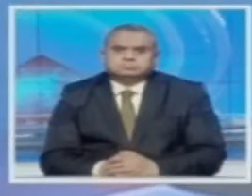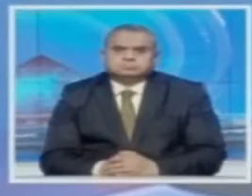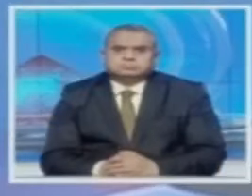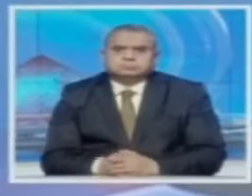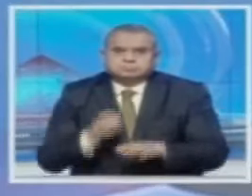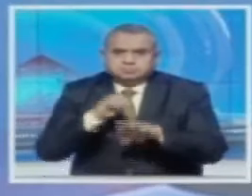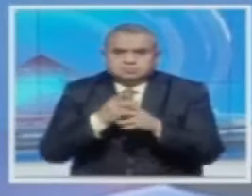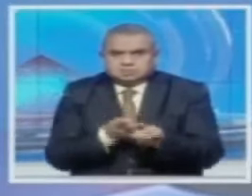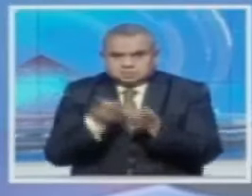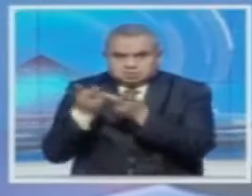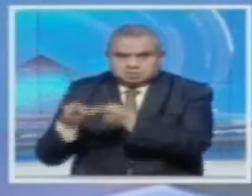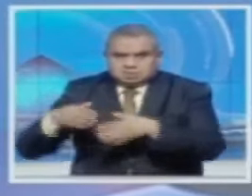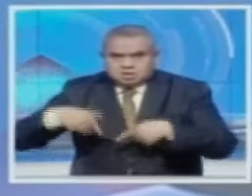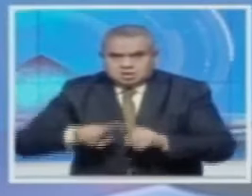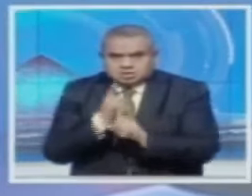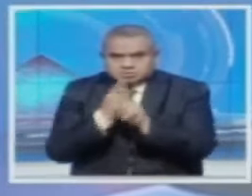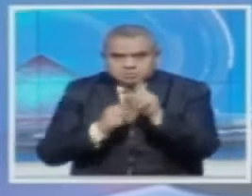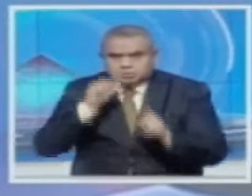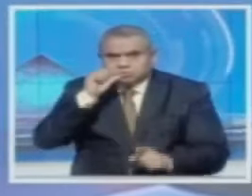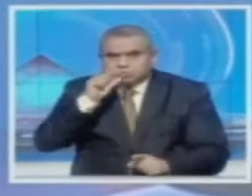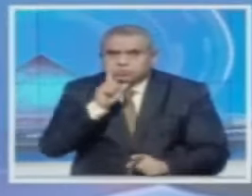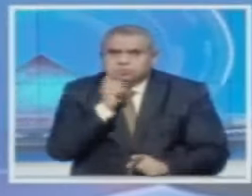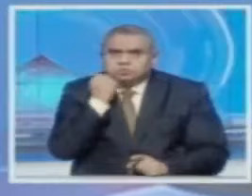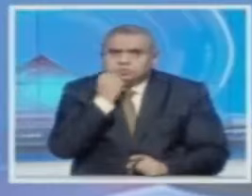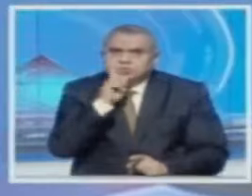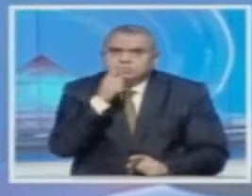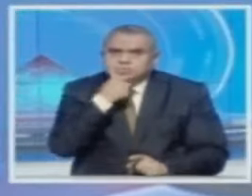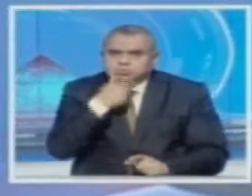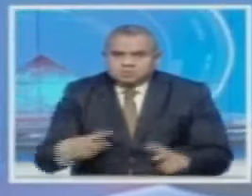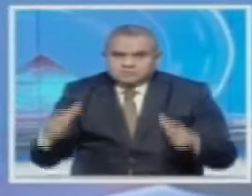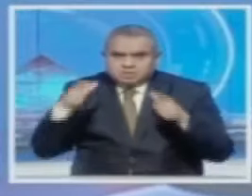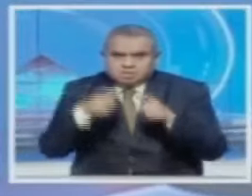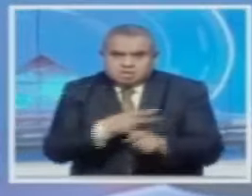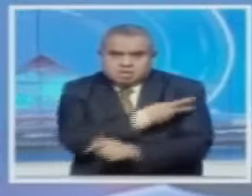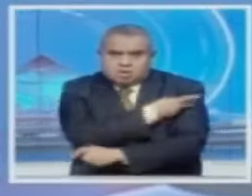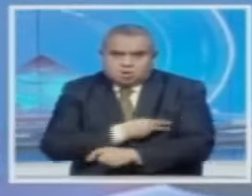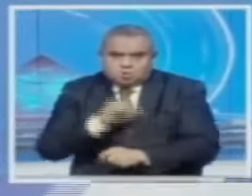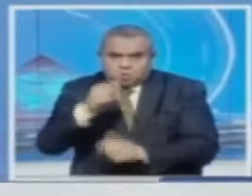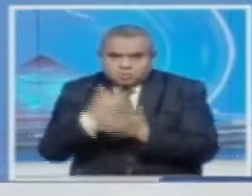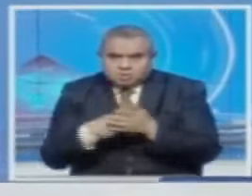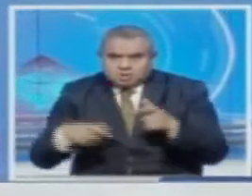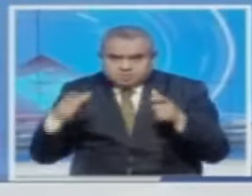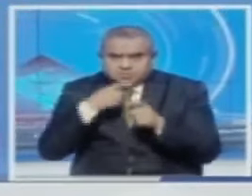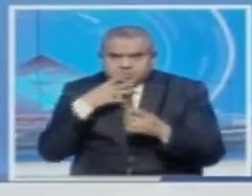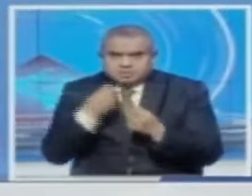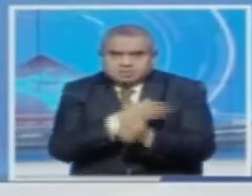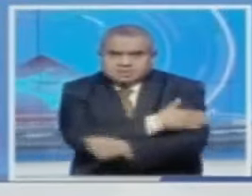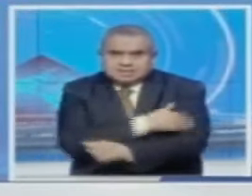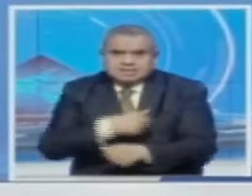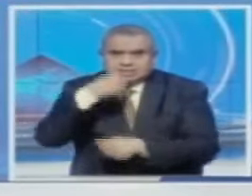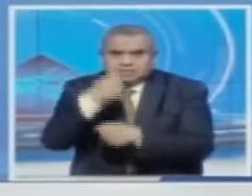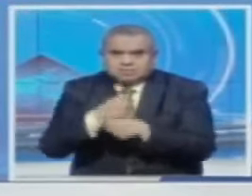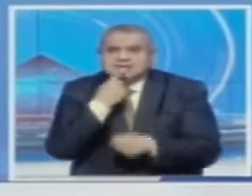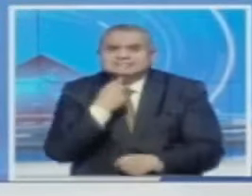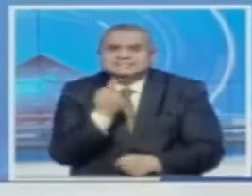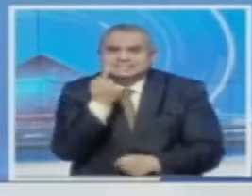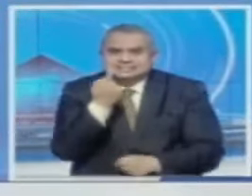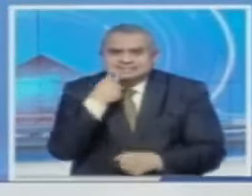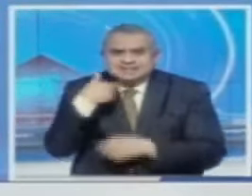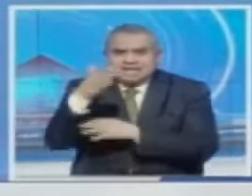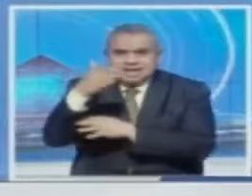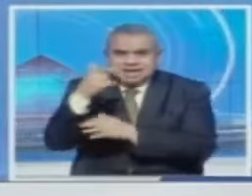دعا رئيس الوزراء دكتور مصطفى مدبولي أعضاء الحكومة خلال اجتماعهم الأسبوعي للوقوف دقيقة حدادا على